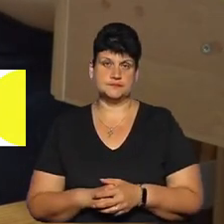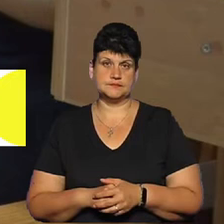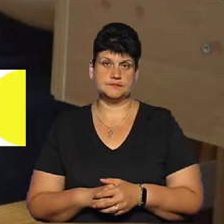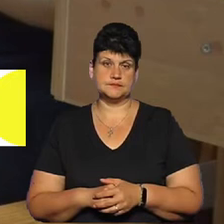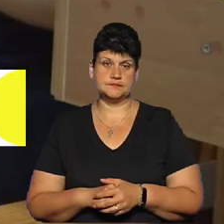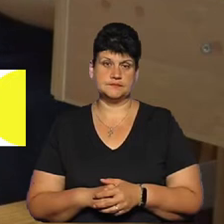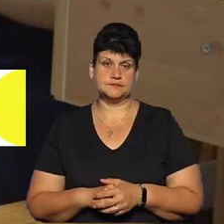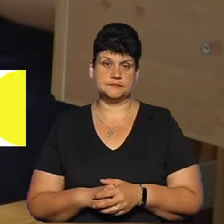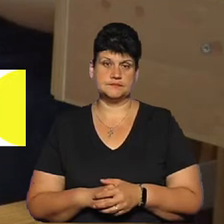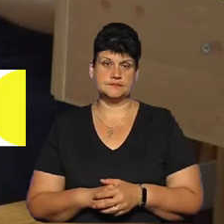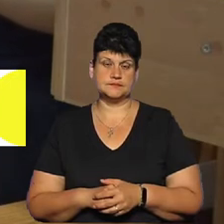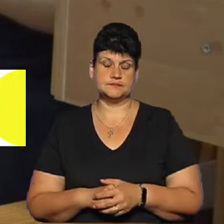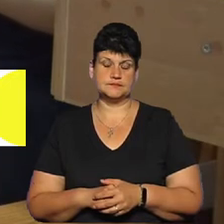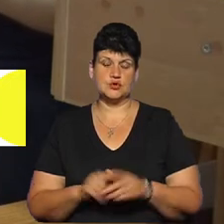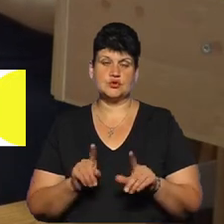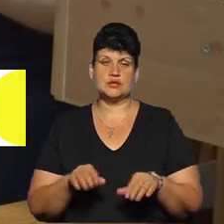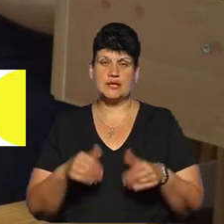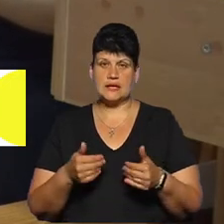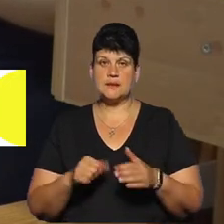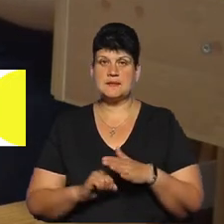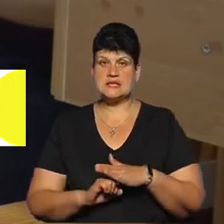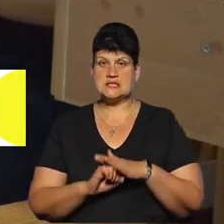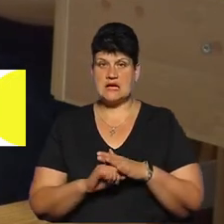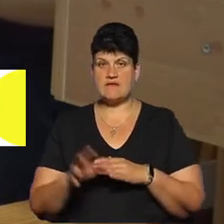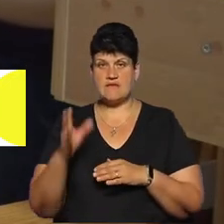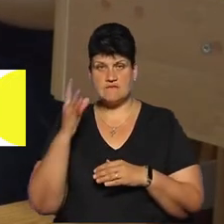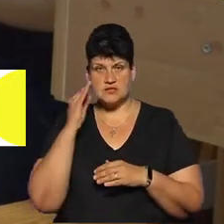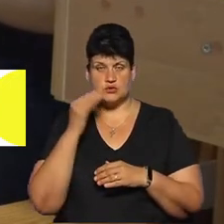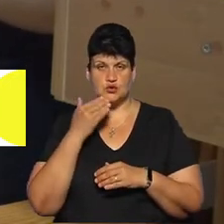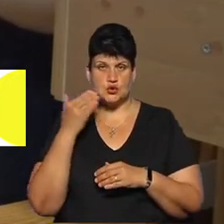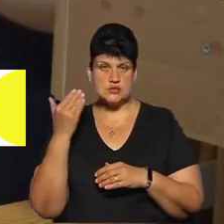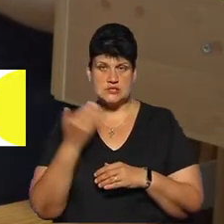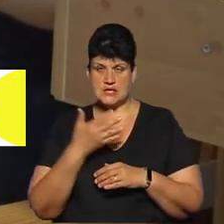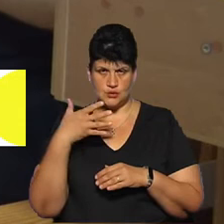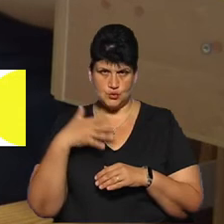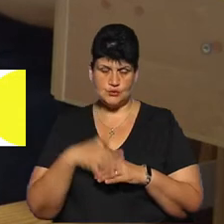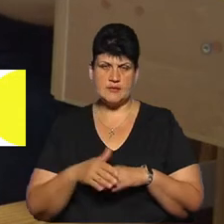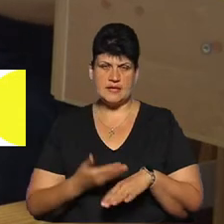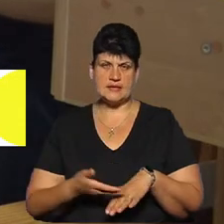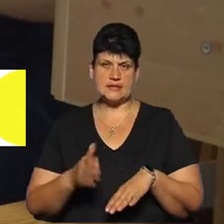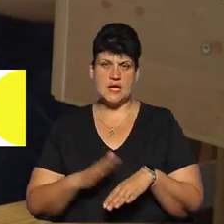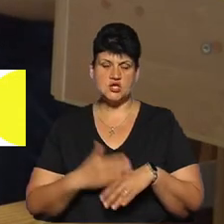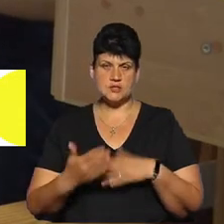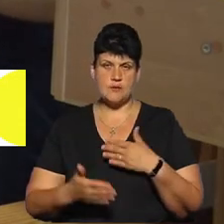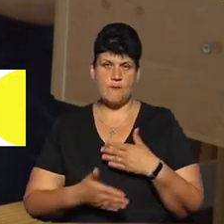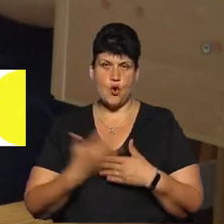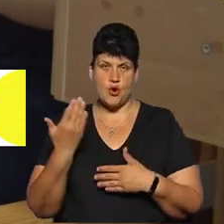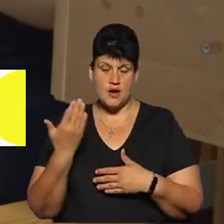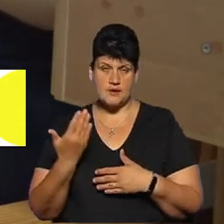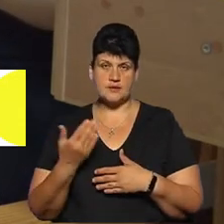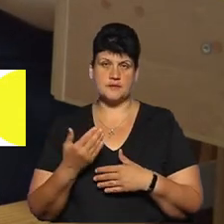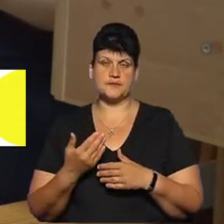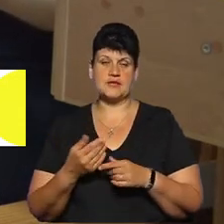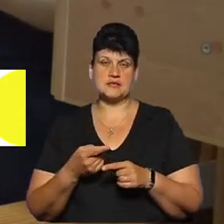що дає підстави вважати, що останній, усвідомлюючи тяжкість покарання і невідворотність цього покарання за вчинення